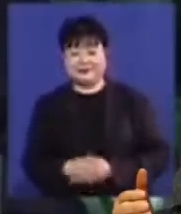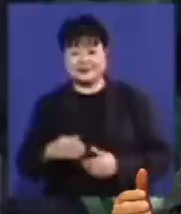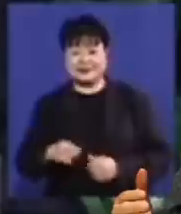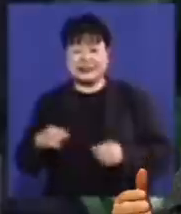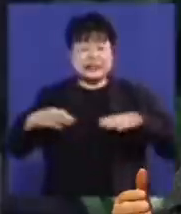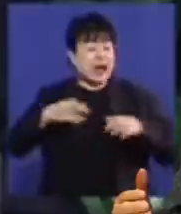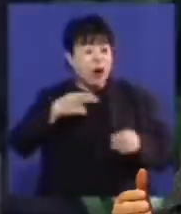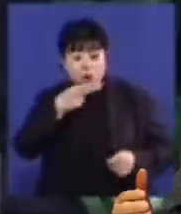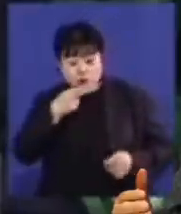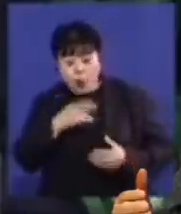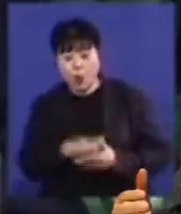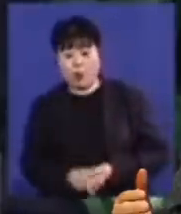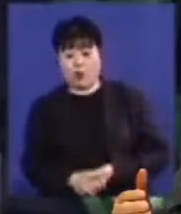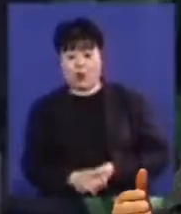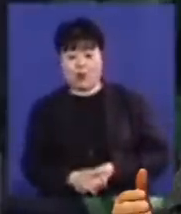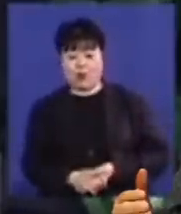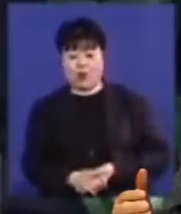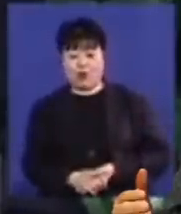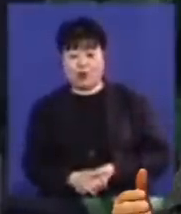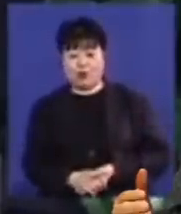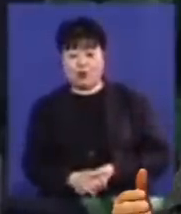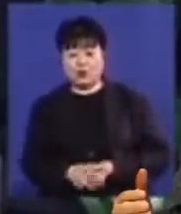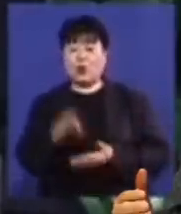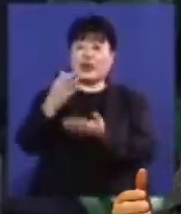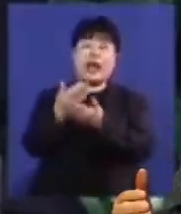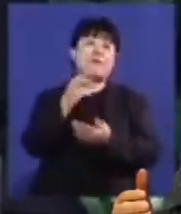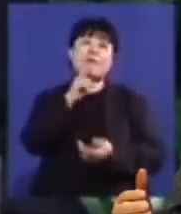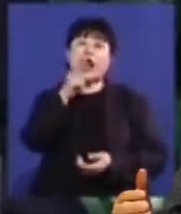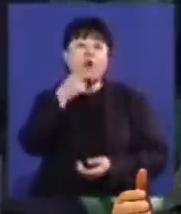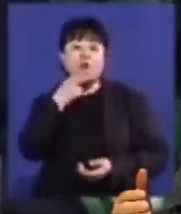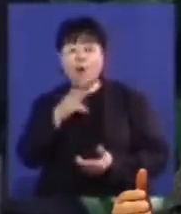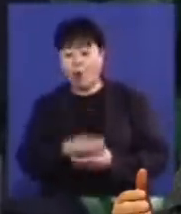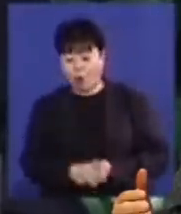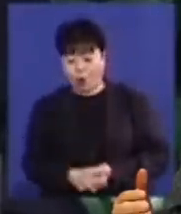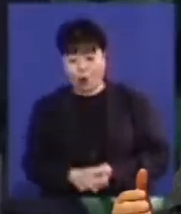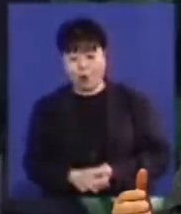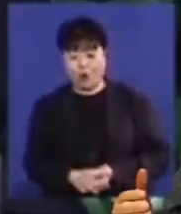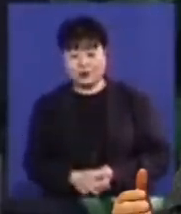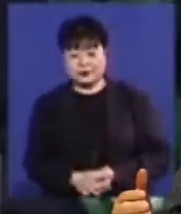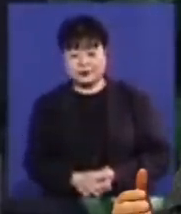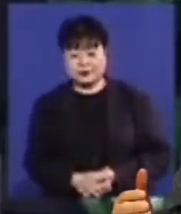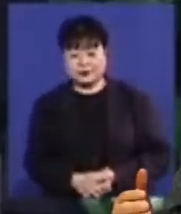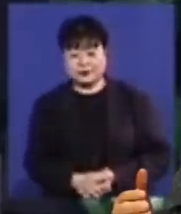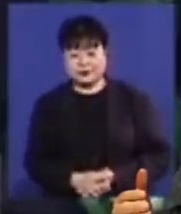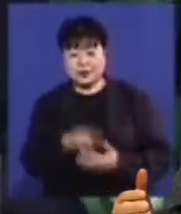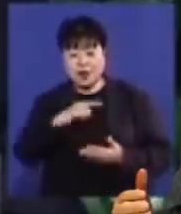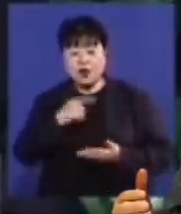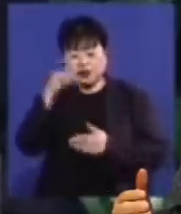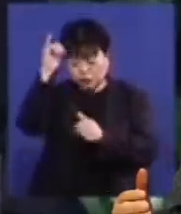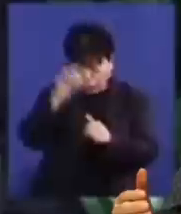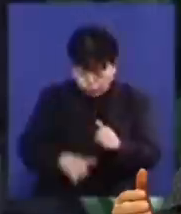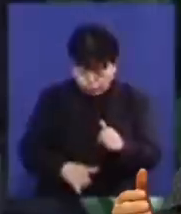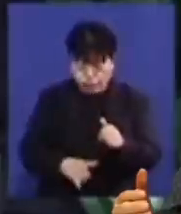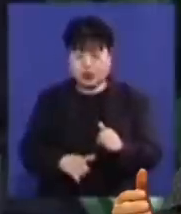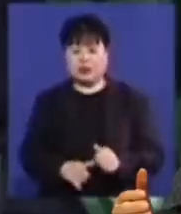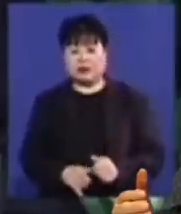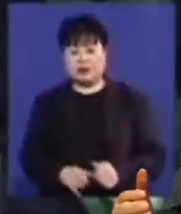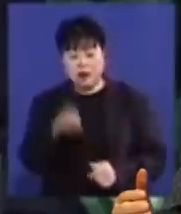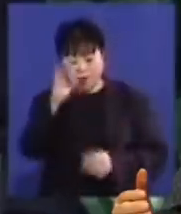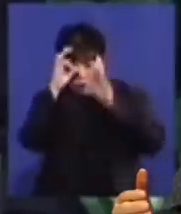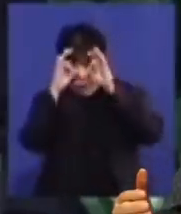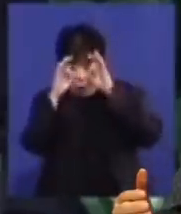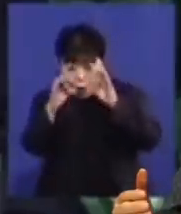자랑하지도 아니하고 대가를 달라고 손 내밀지도 아니하고 헌신과 충성을 다하는 걸 보게 될 때